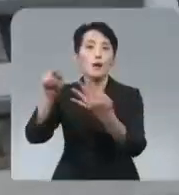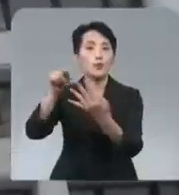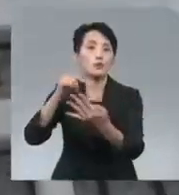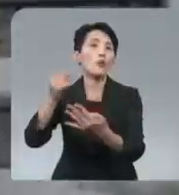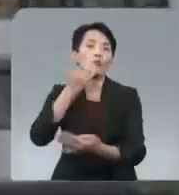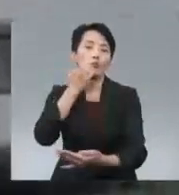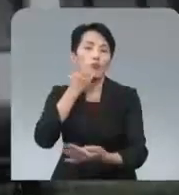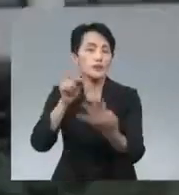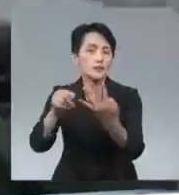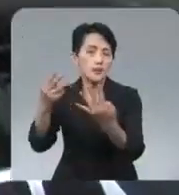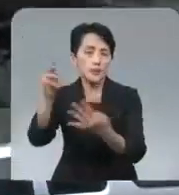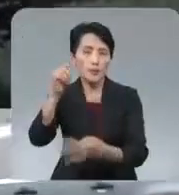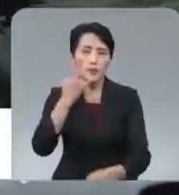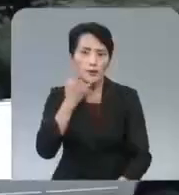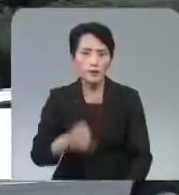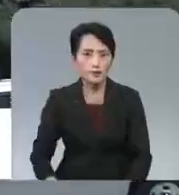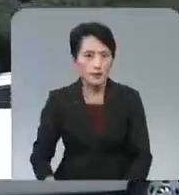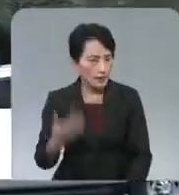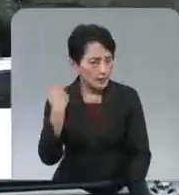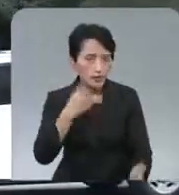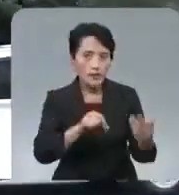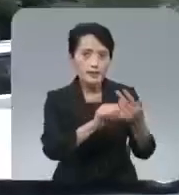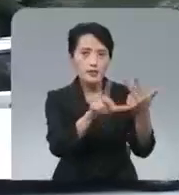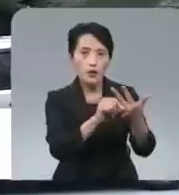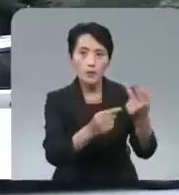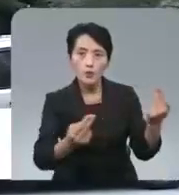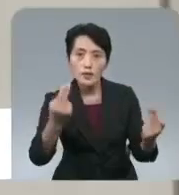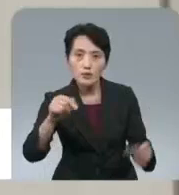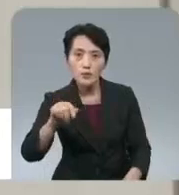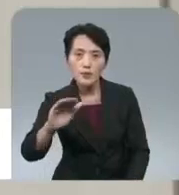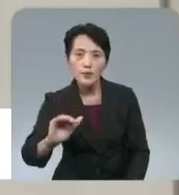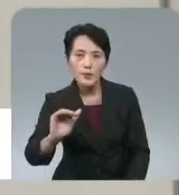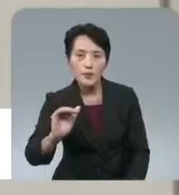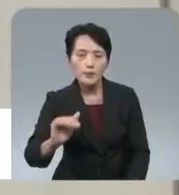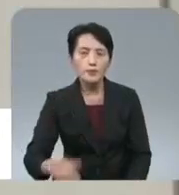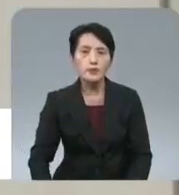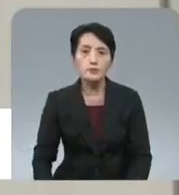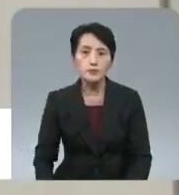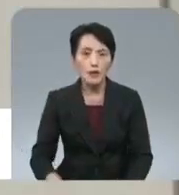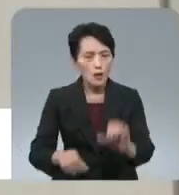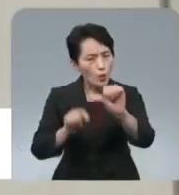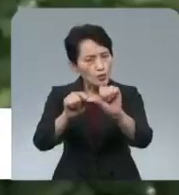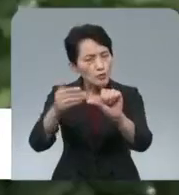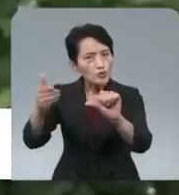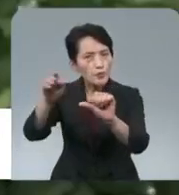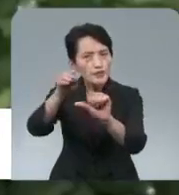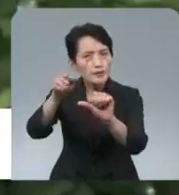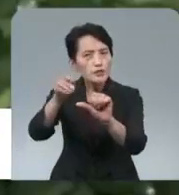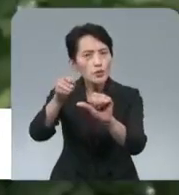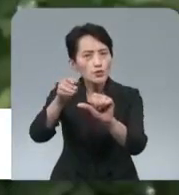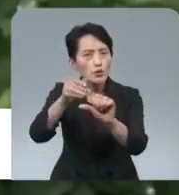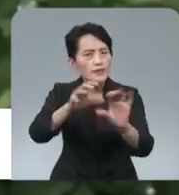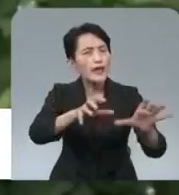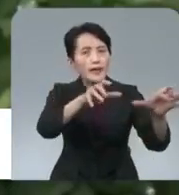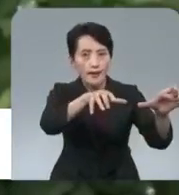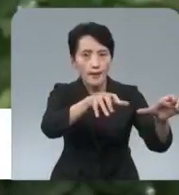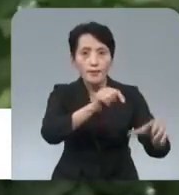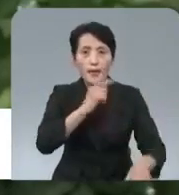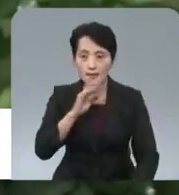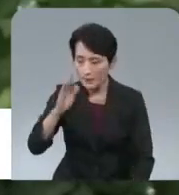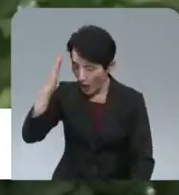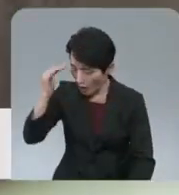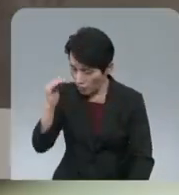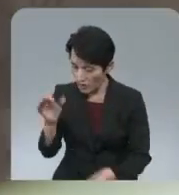4,3 процента об этом говорится в обновленном докладе представленном 12 октября аналитики